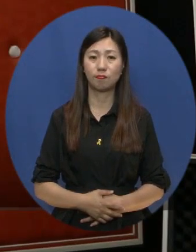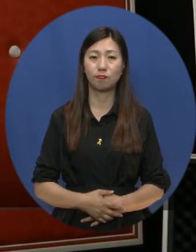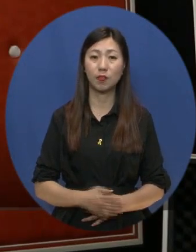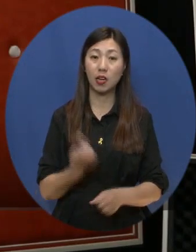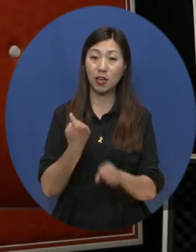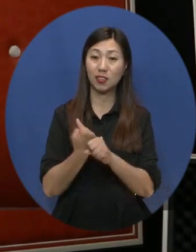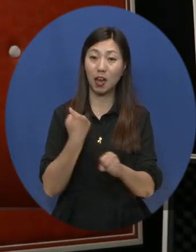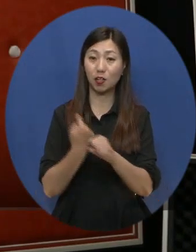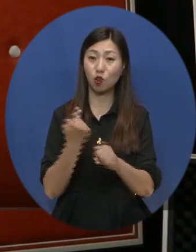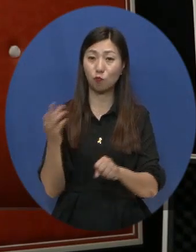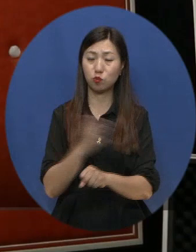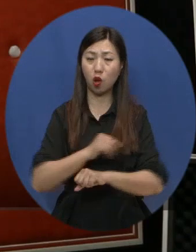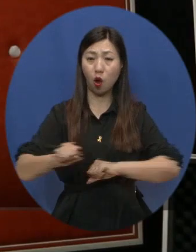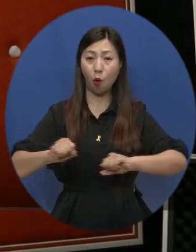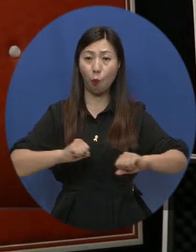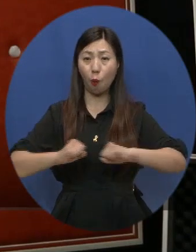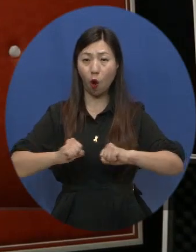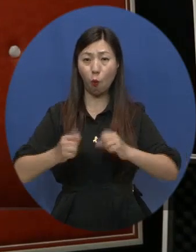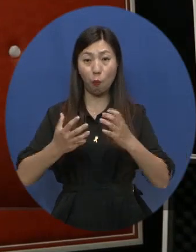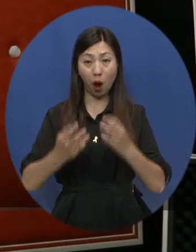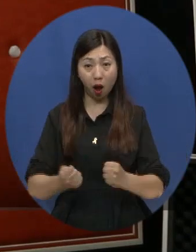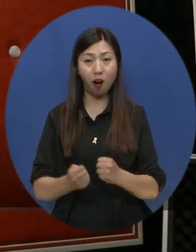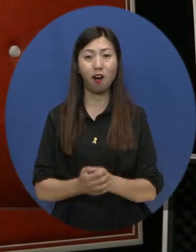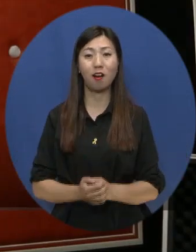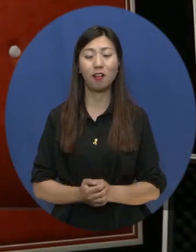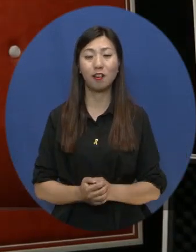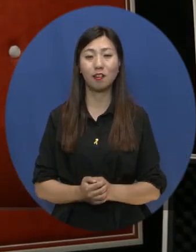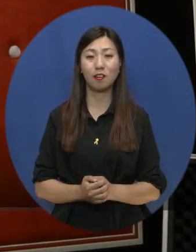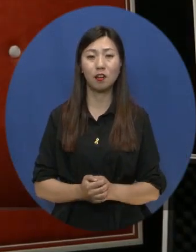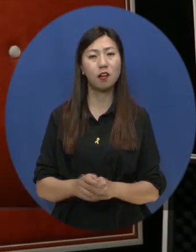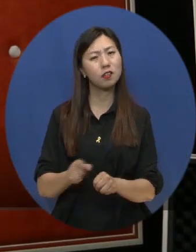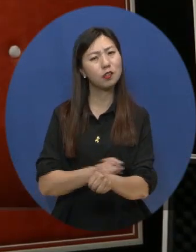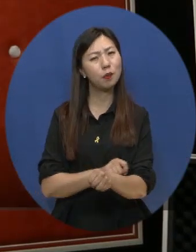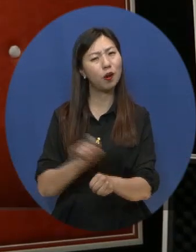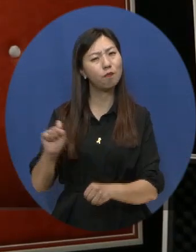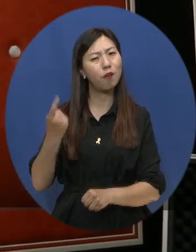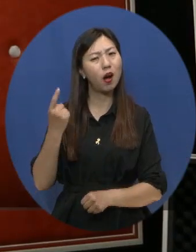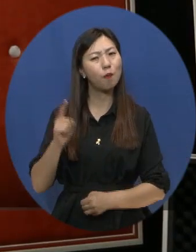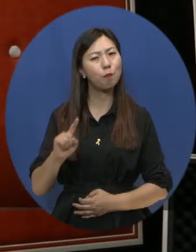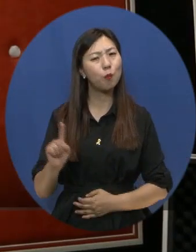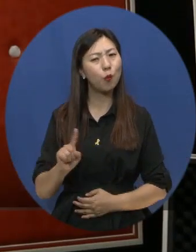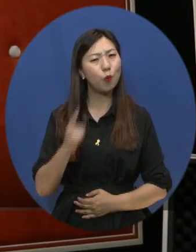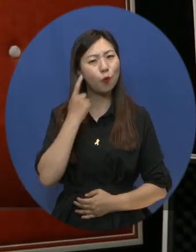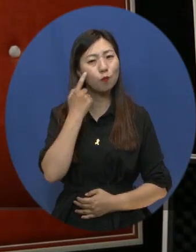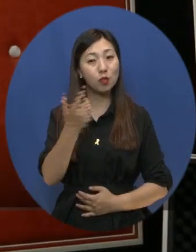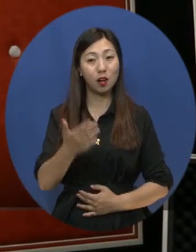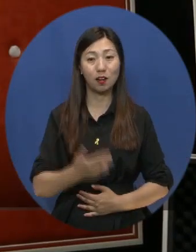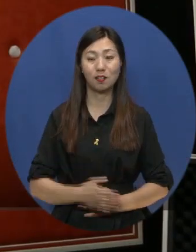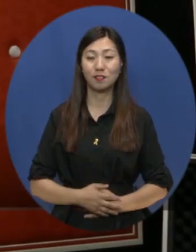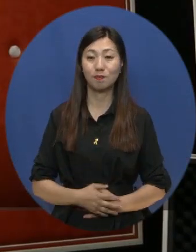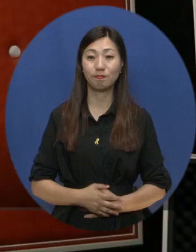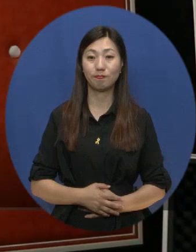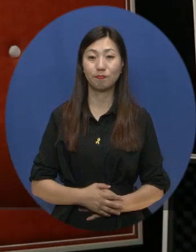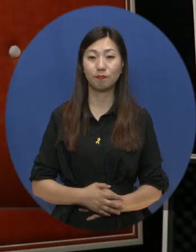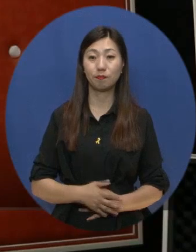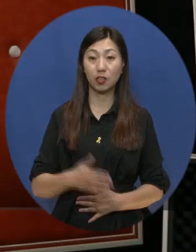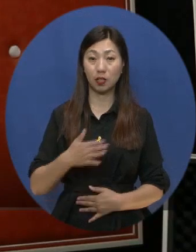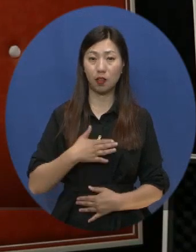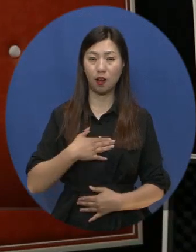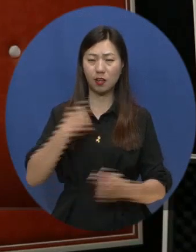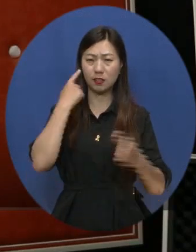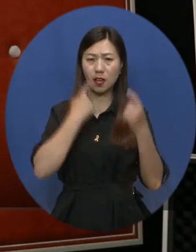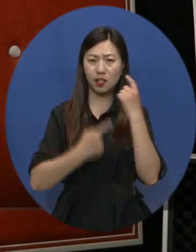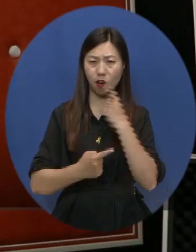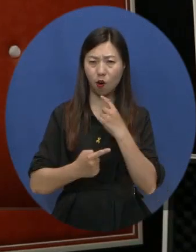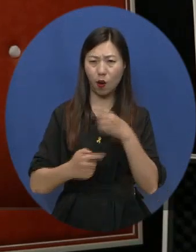지난해부터 활발히 활동하고 계시잖아요. 네. 특별한 계기가 있으신지? 제가 다치고 나서